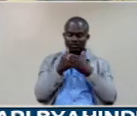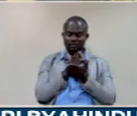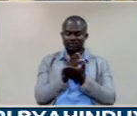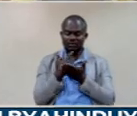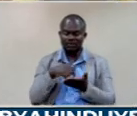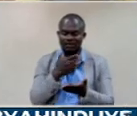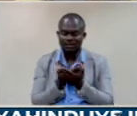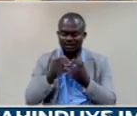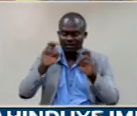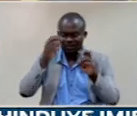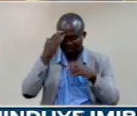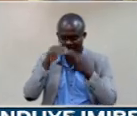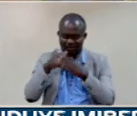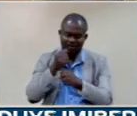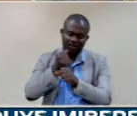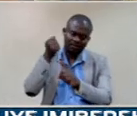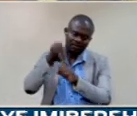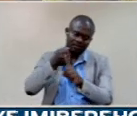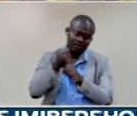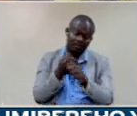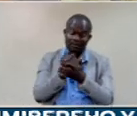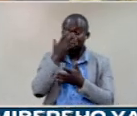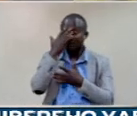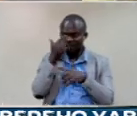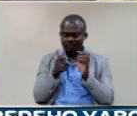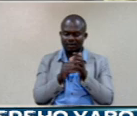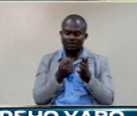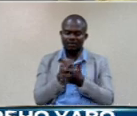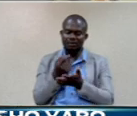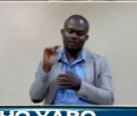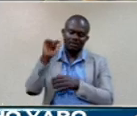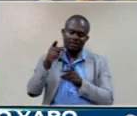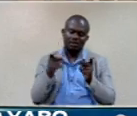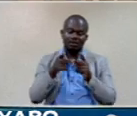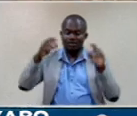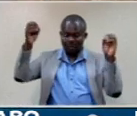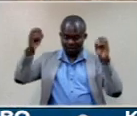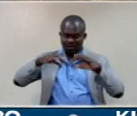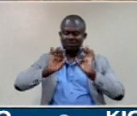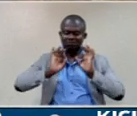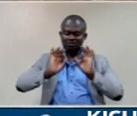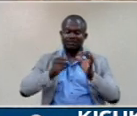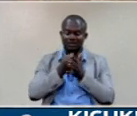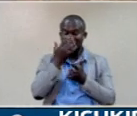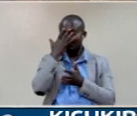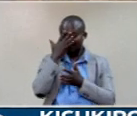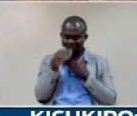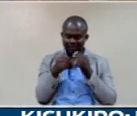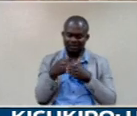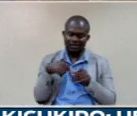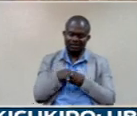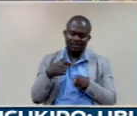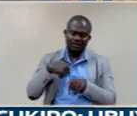ngo mudukorere ubuvugizi. Uteye isoni kandi turi ikibuga cy'indege rwose ari ahantu hagaragaye hasobanutse, bidutera n'isoni natwe